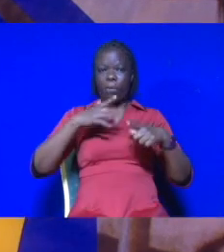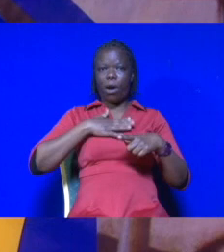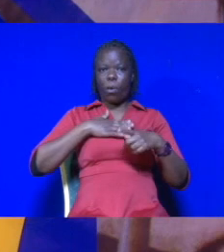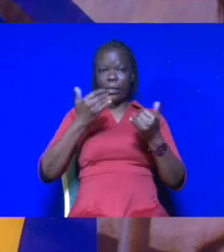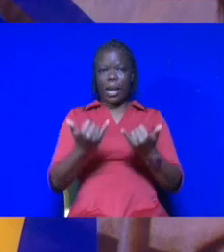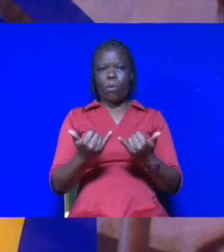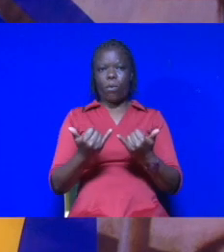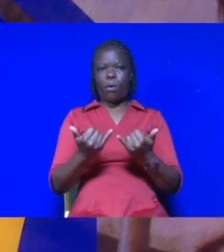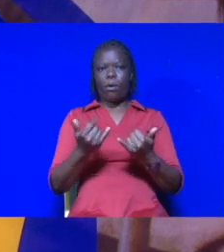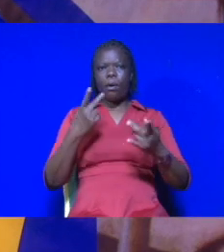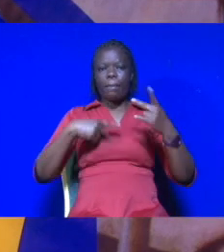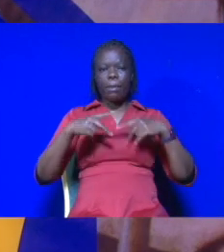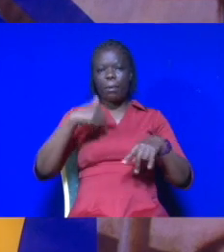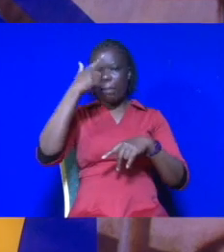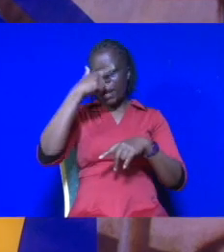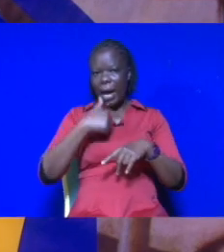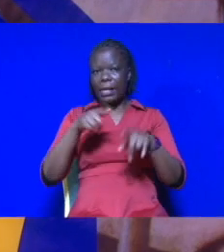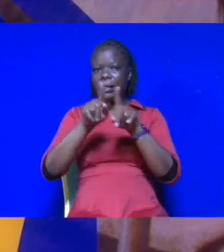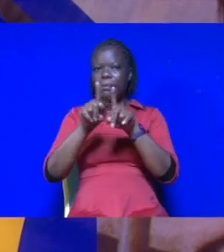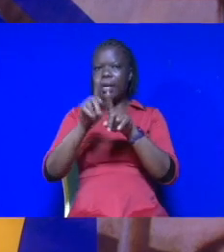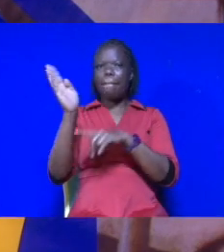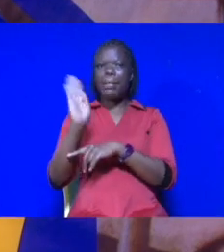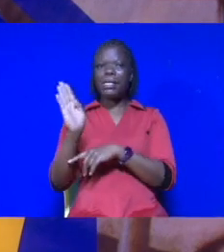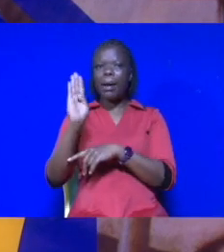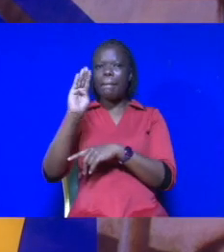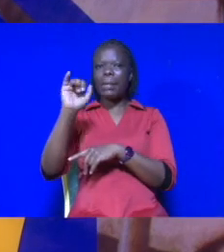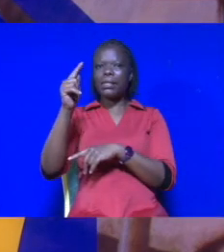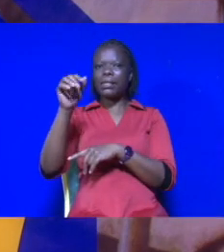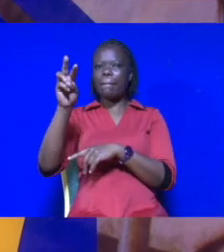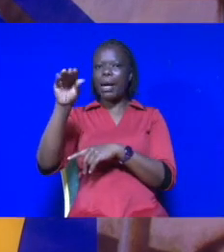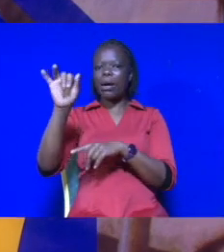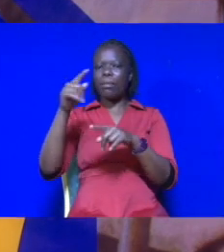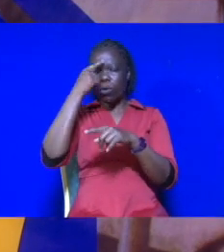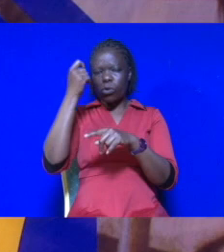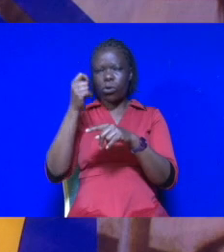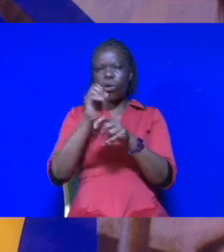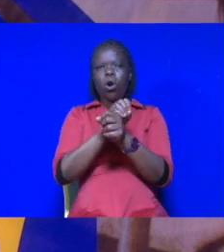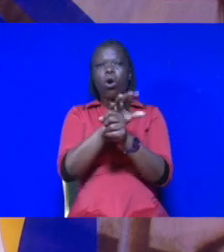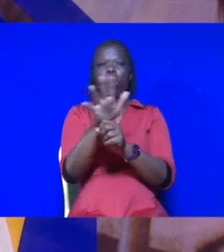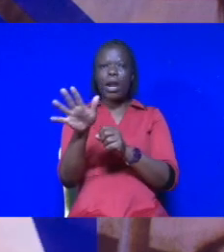saizi. Watu wako blinded kama Bartimayo juu history ya corona.